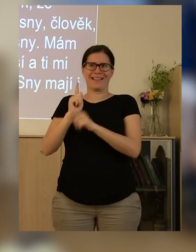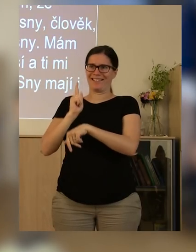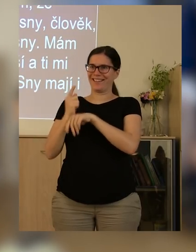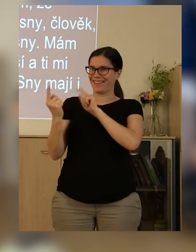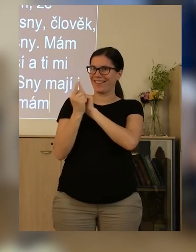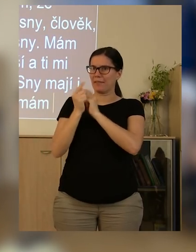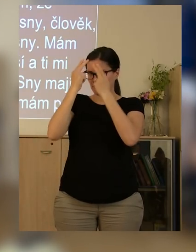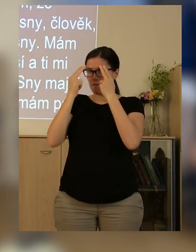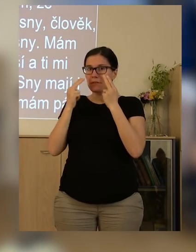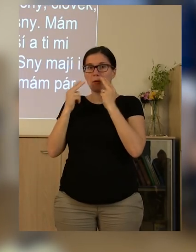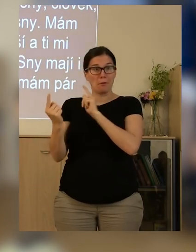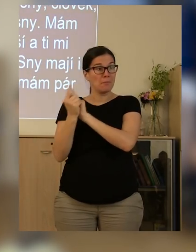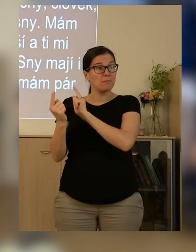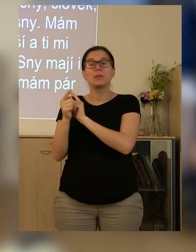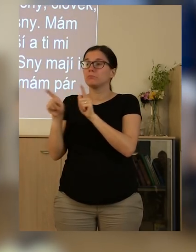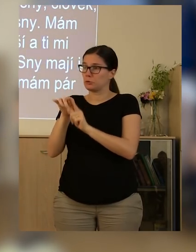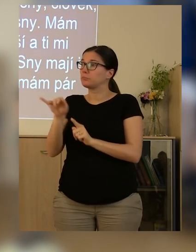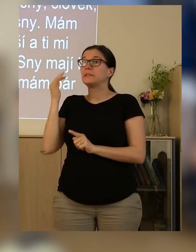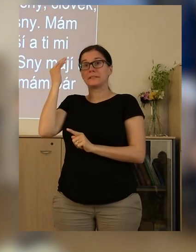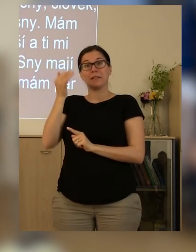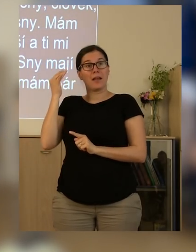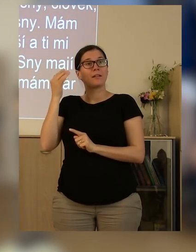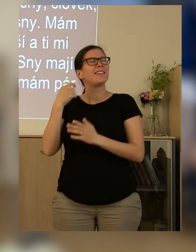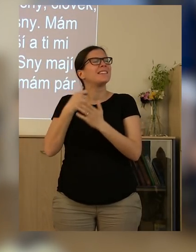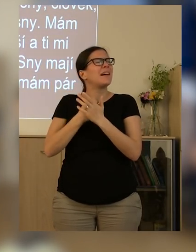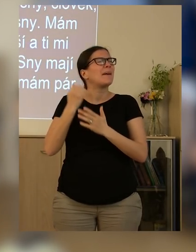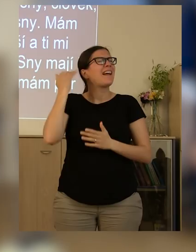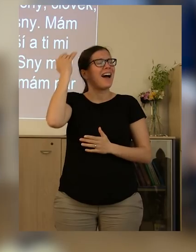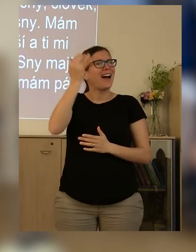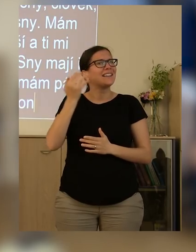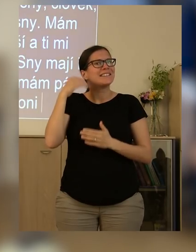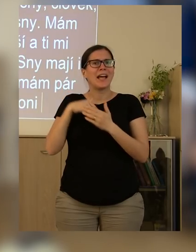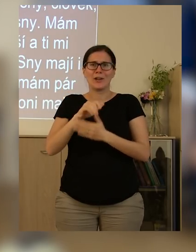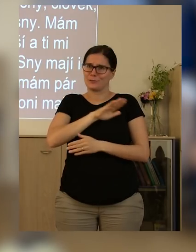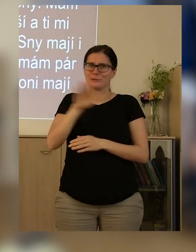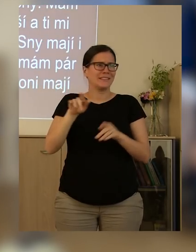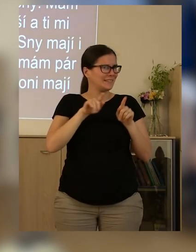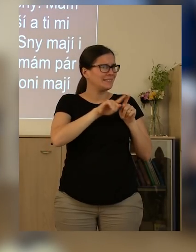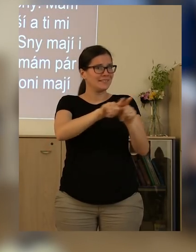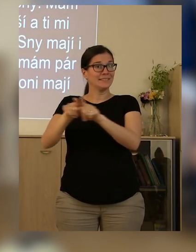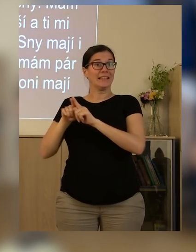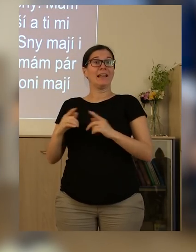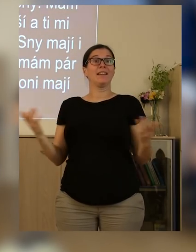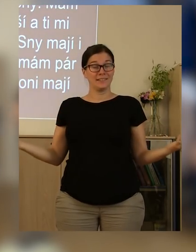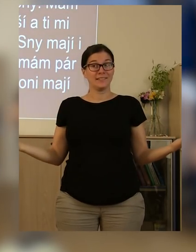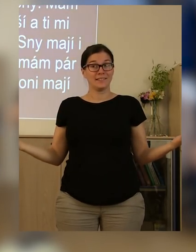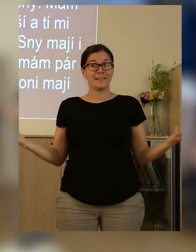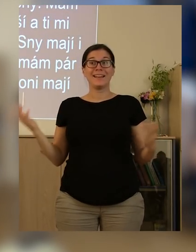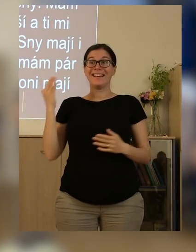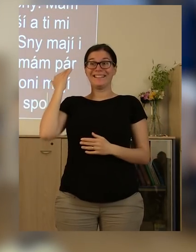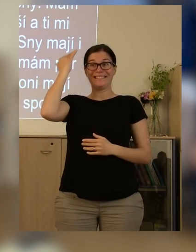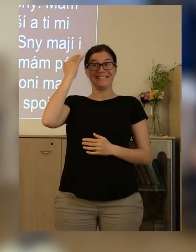kteří jsou nevědomí a i oni mají sny. Zdá se, že to je něco, co nás spojuje. Zdá se, že